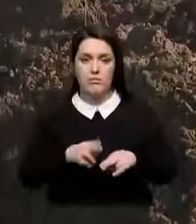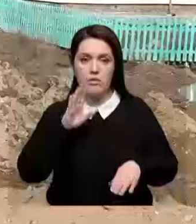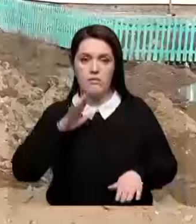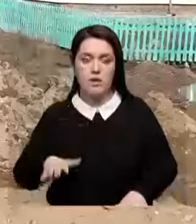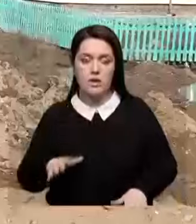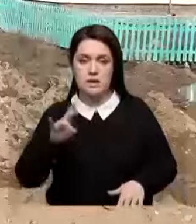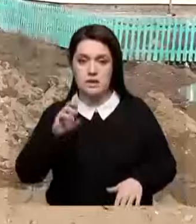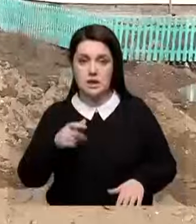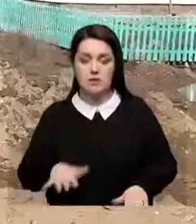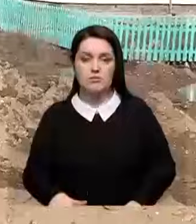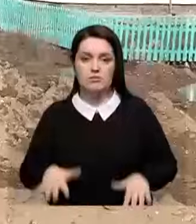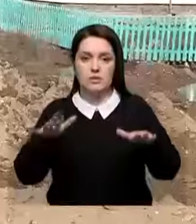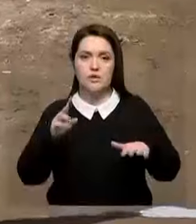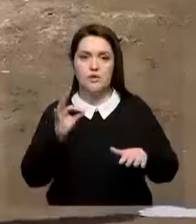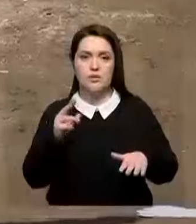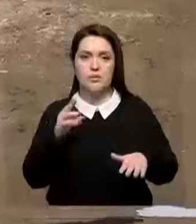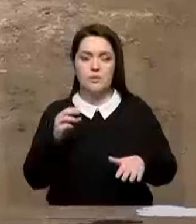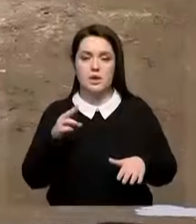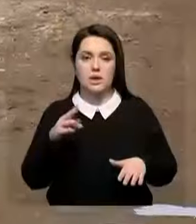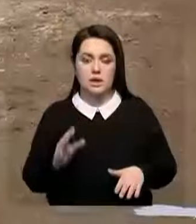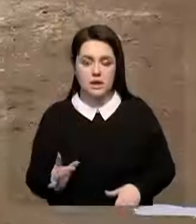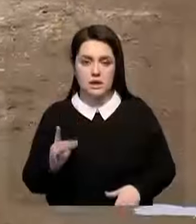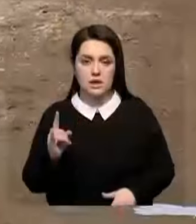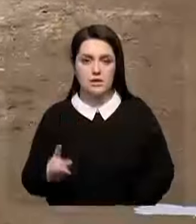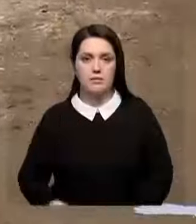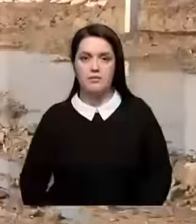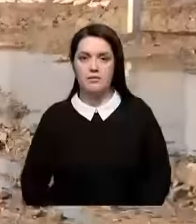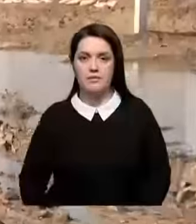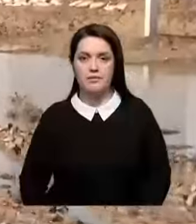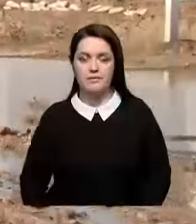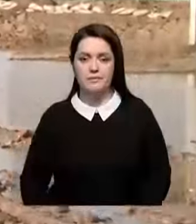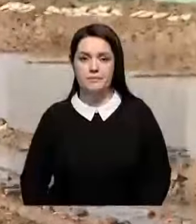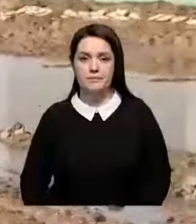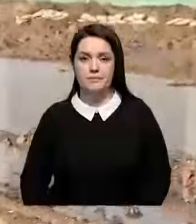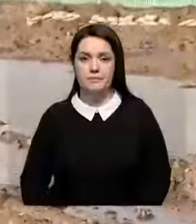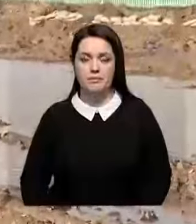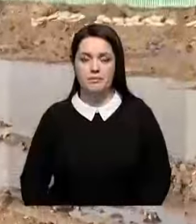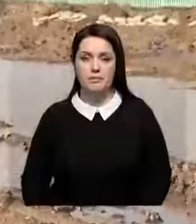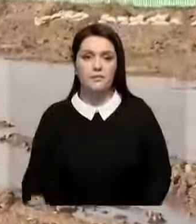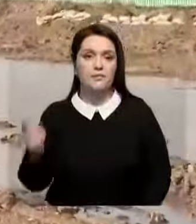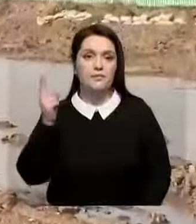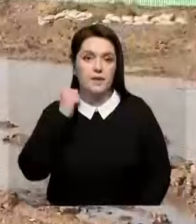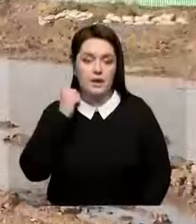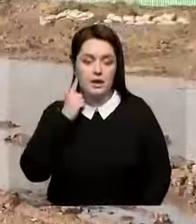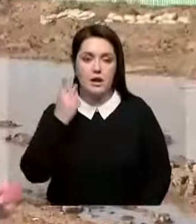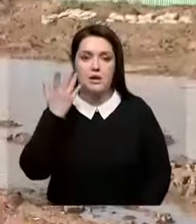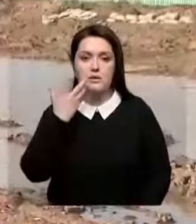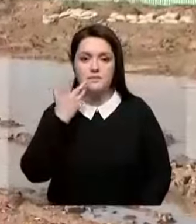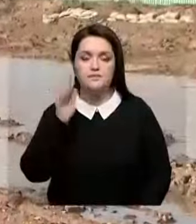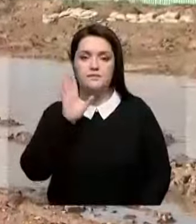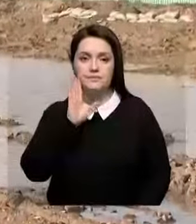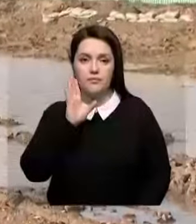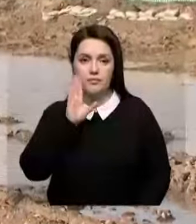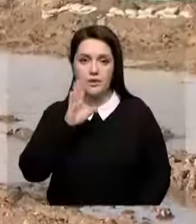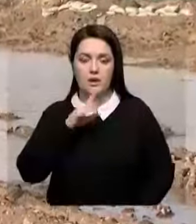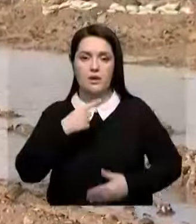Кокпекте. Возникла угроза затопления сразу нескольким населенным пунктам. Когда мы услышали, что вода приближается, мы очень